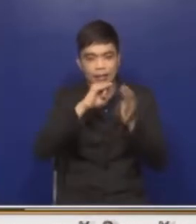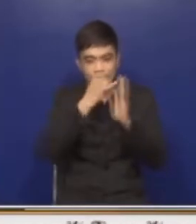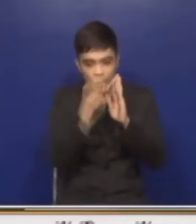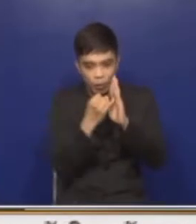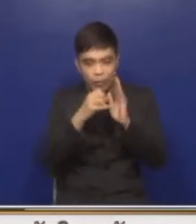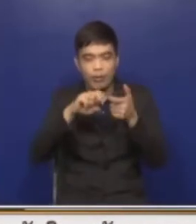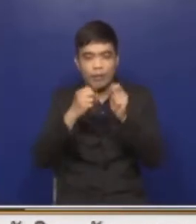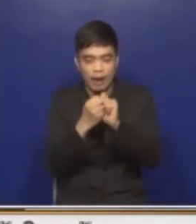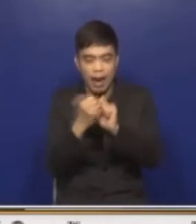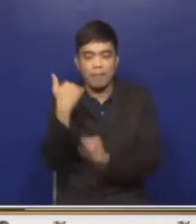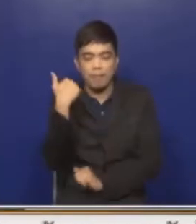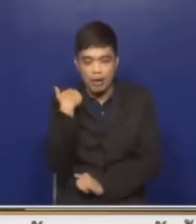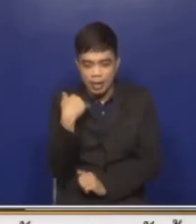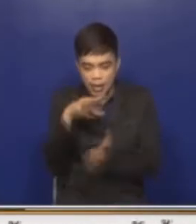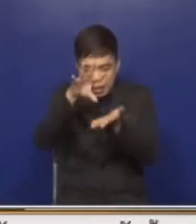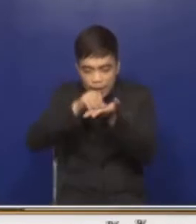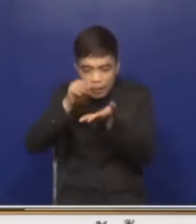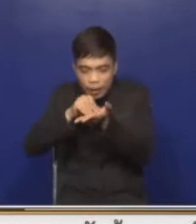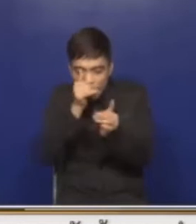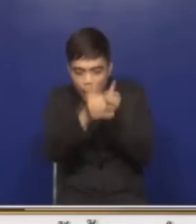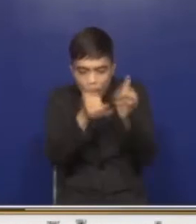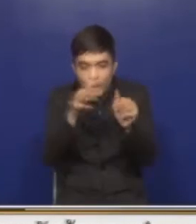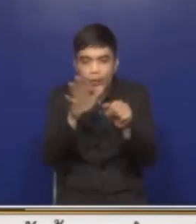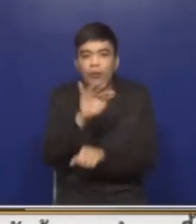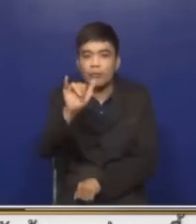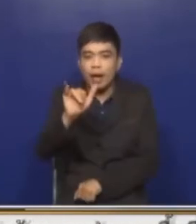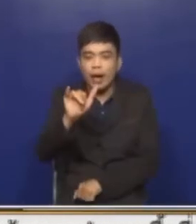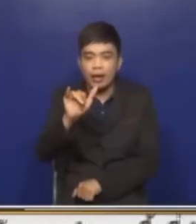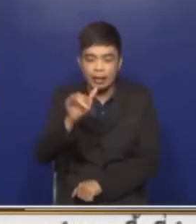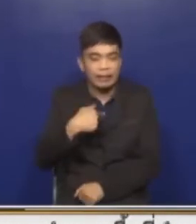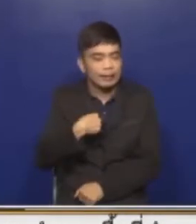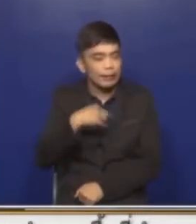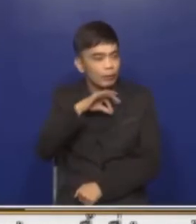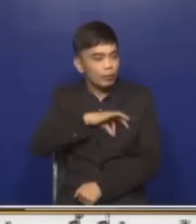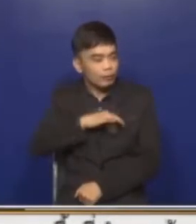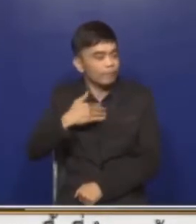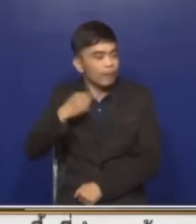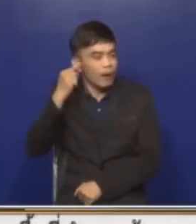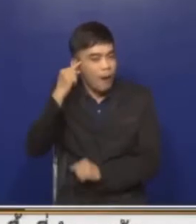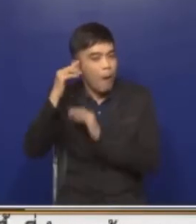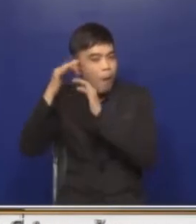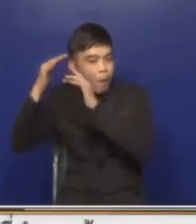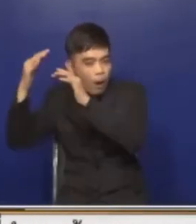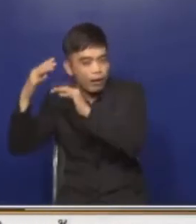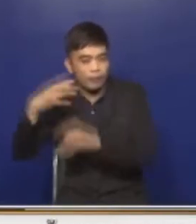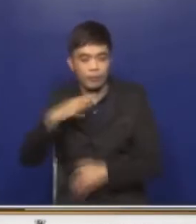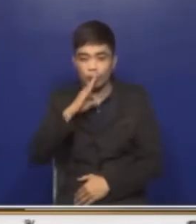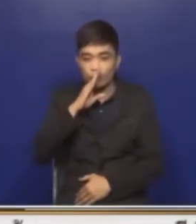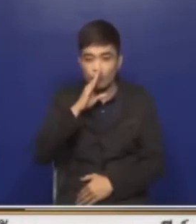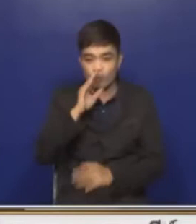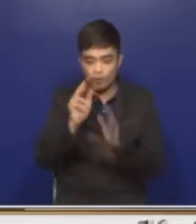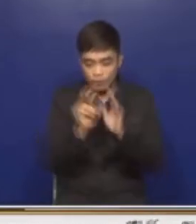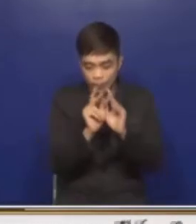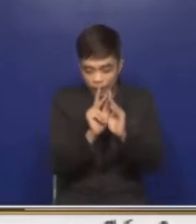ยังมีขาดบ้างแต่ก็ยังหวังนะผมบอกต้องหวังจริงๆงวดนี่หวังว่าหลังจากคณะกรรมการ